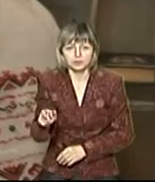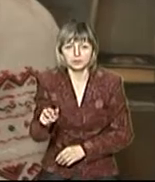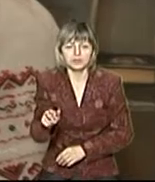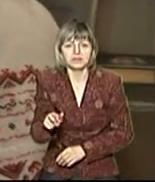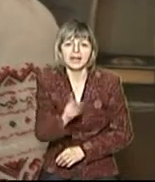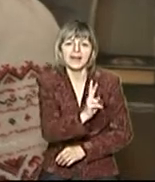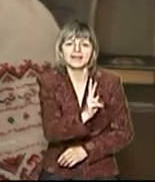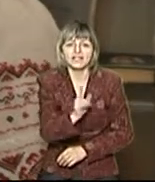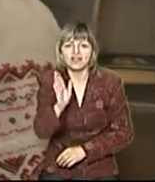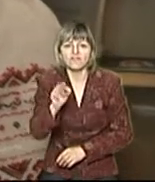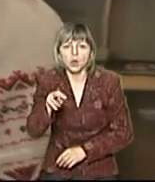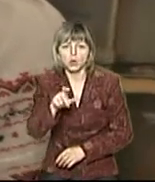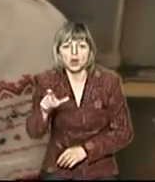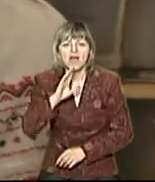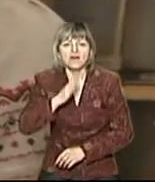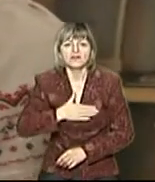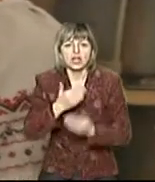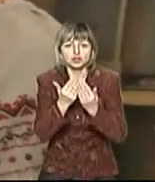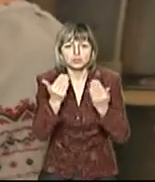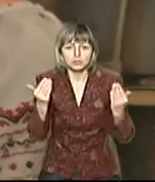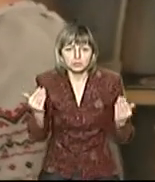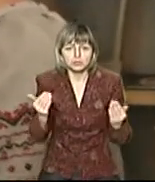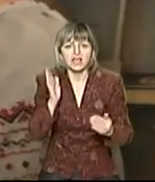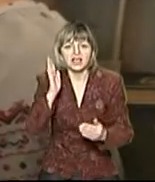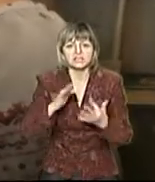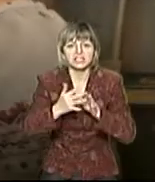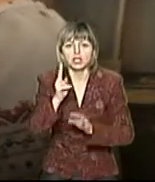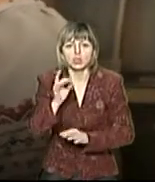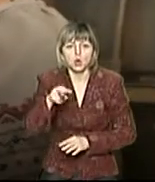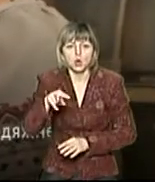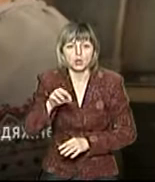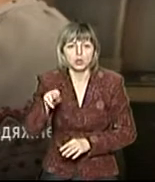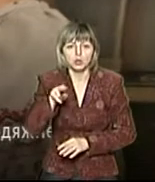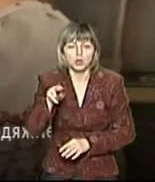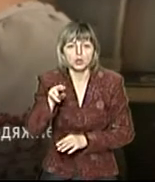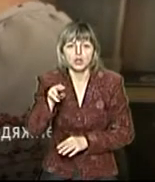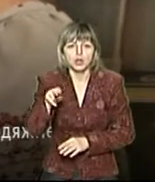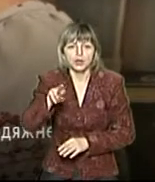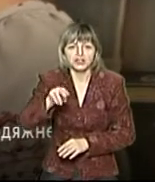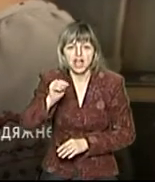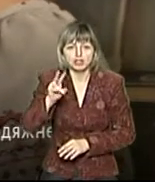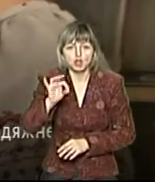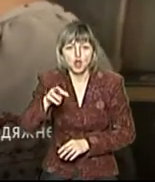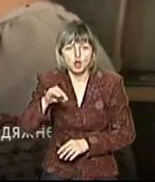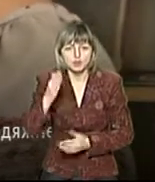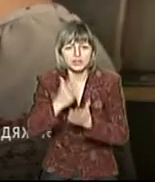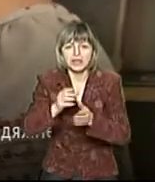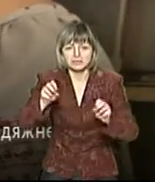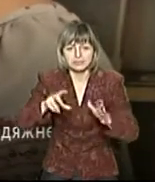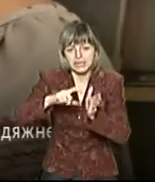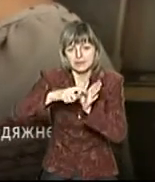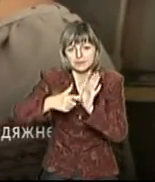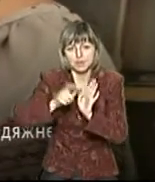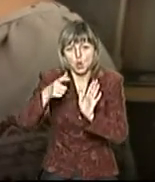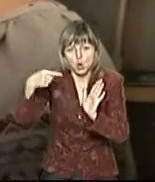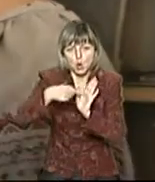нашому літературно-меморіальному музеї Лесі Українки в Колодяжному є Лесин гольник з голочками. Ось можете